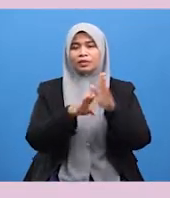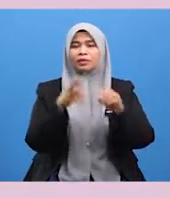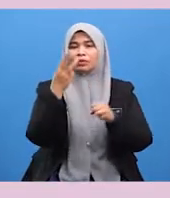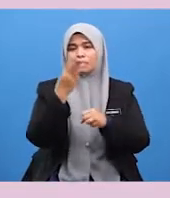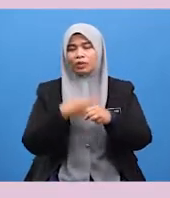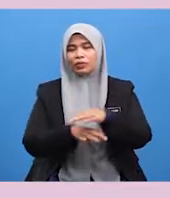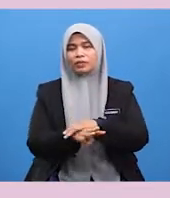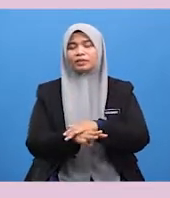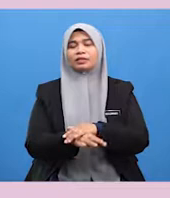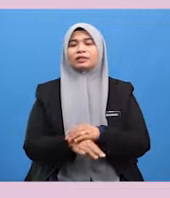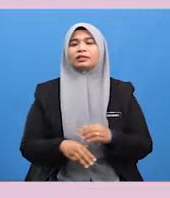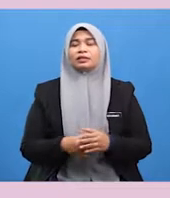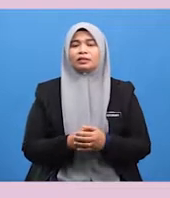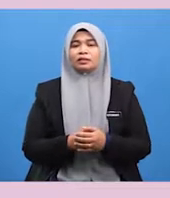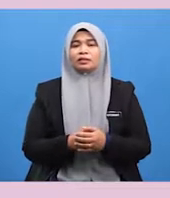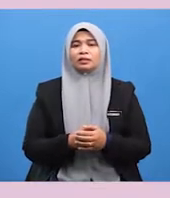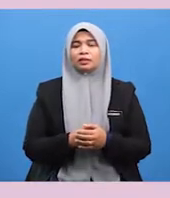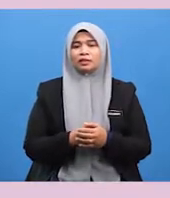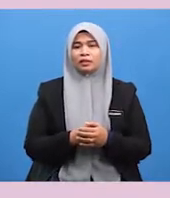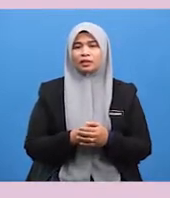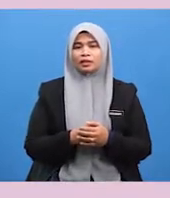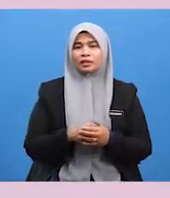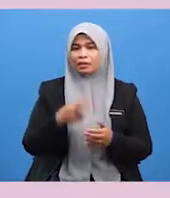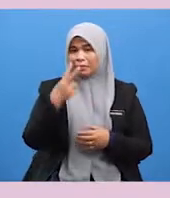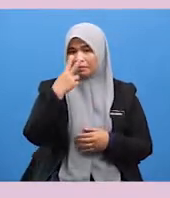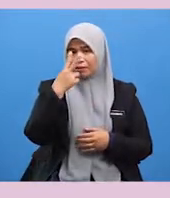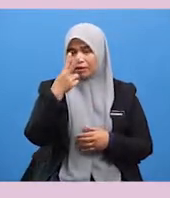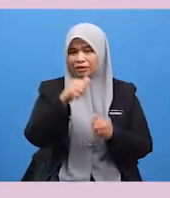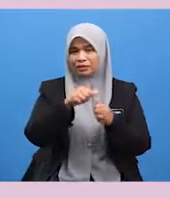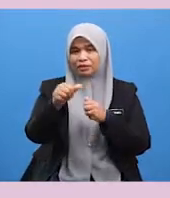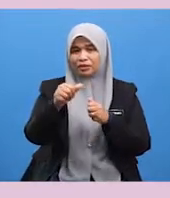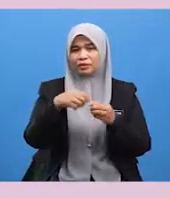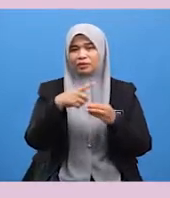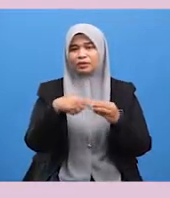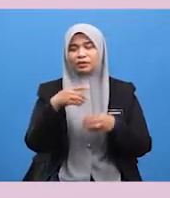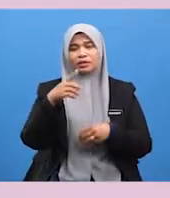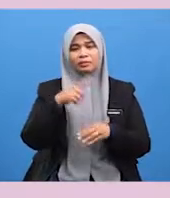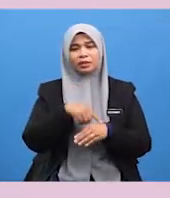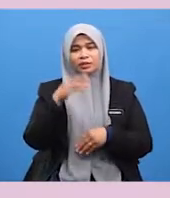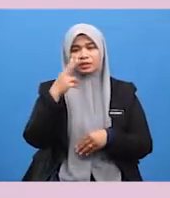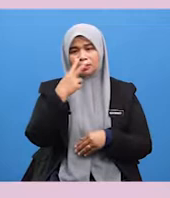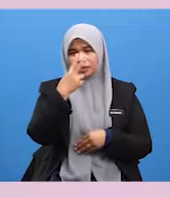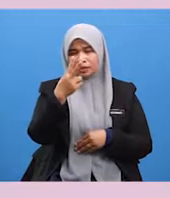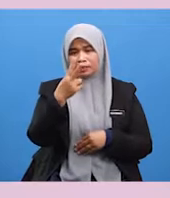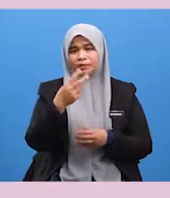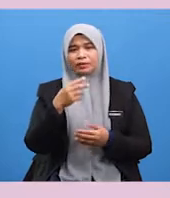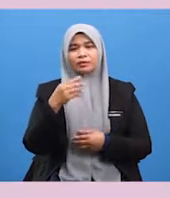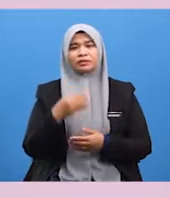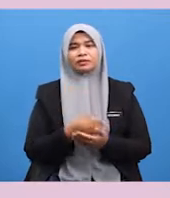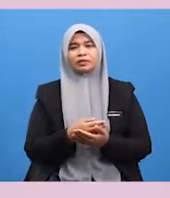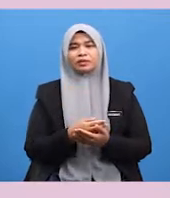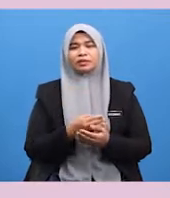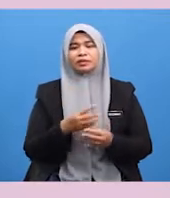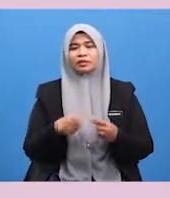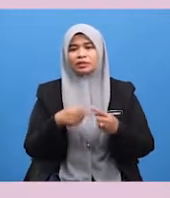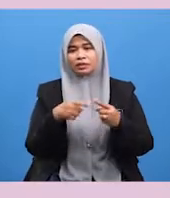berwawasan. Berwawasan merupakan berpandangan jauh tentang masa depan seseorang insan seperti